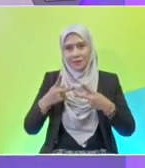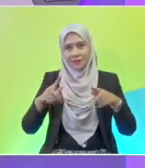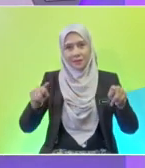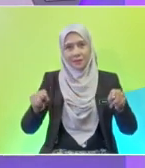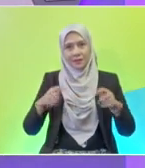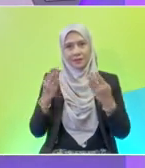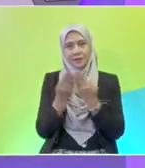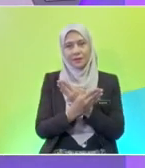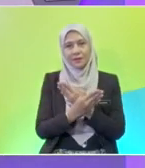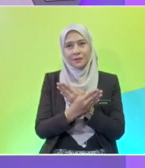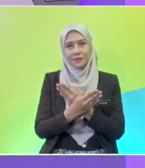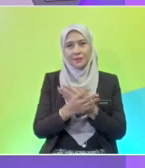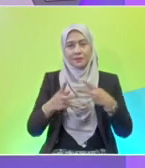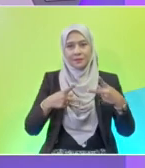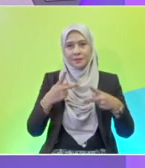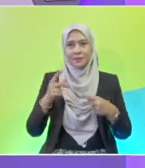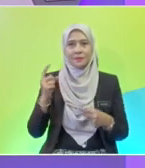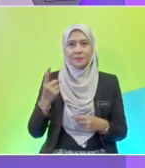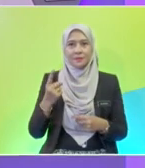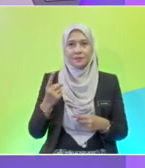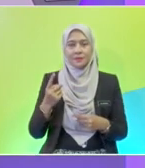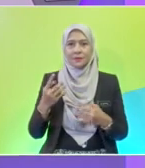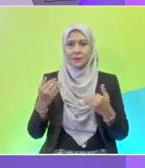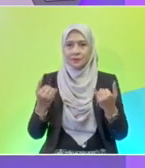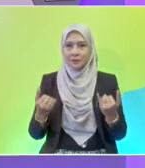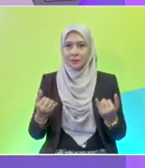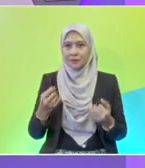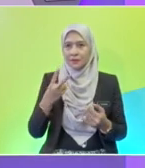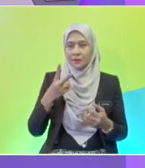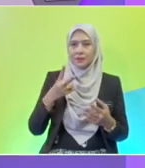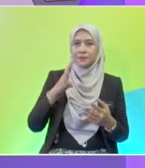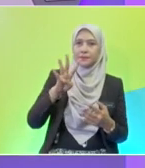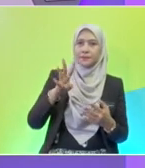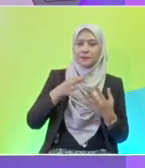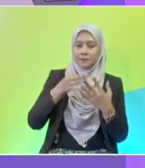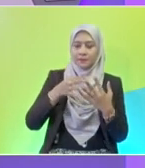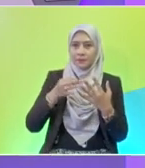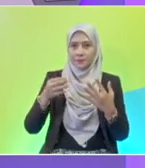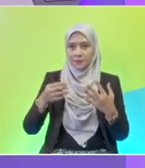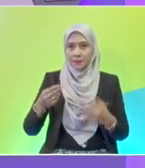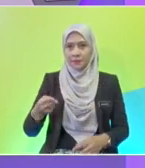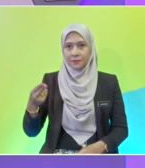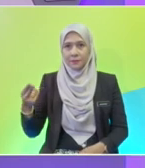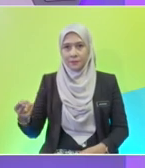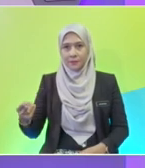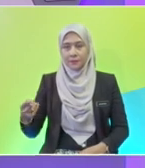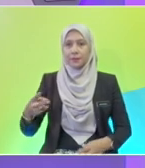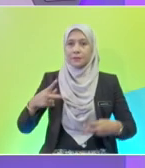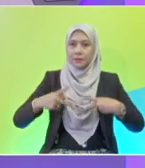di sini ada empat pilihan bahan yang pertama contoh betamethasone